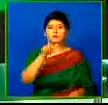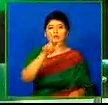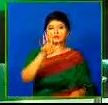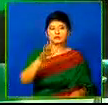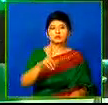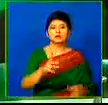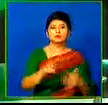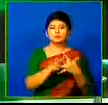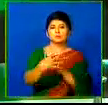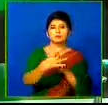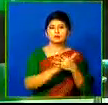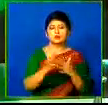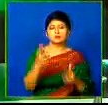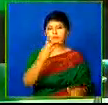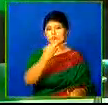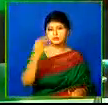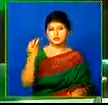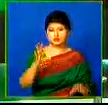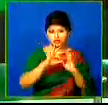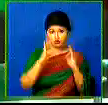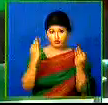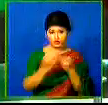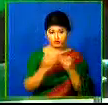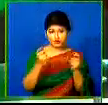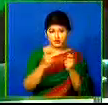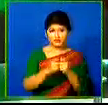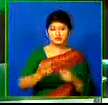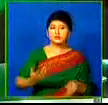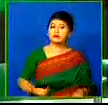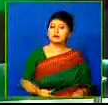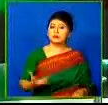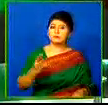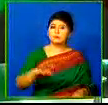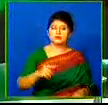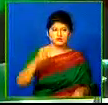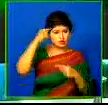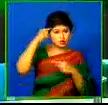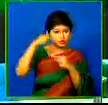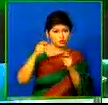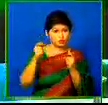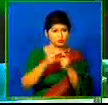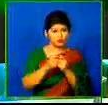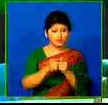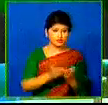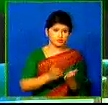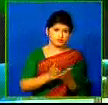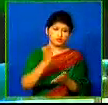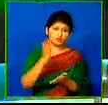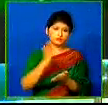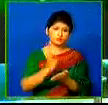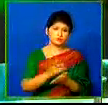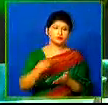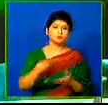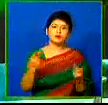উপজেলায় 391টি ইউনিয়নে অ্যাক্টিভেটিং ভিলেজ কোর্স ইন বাংলাদেশ প্রকল্প বাস্তবায়িত হচ্ছে। এটি অধিকতর কার্যকর হলে